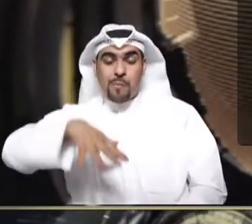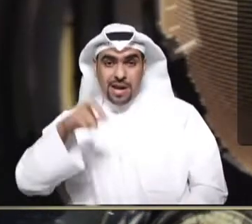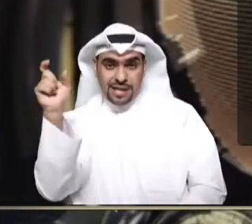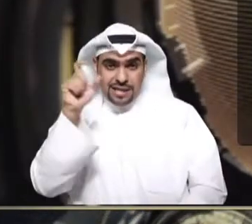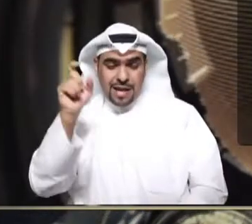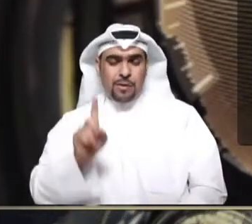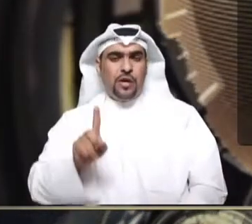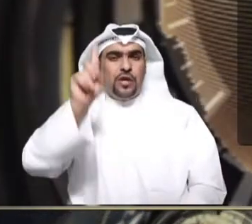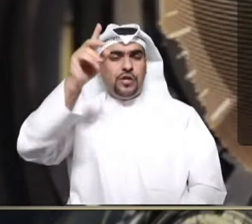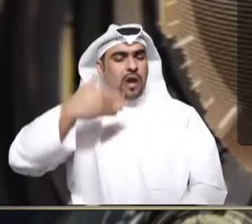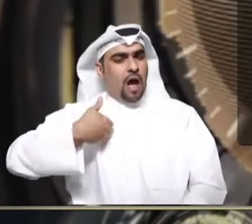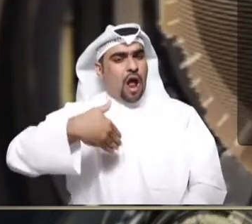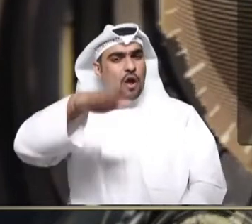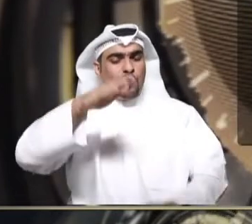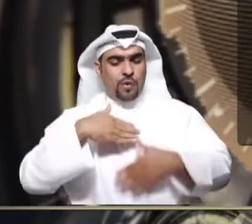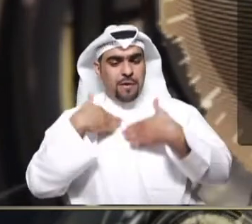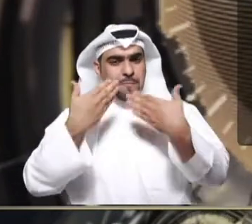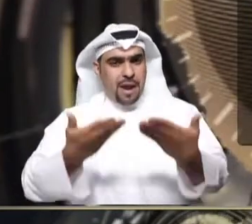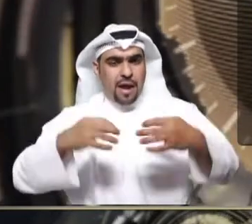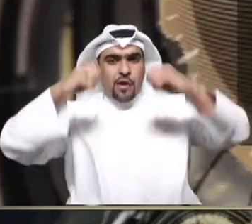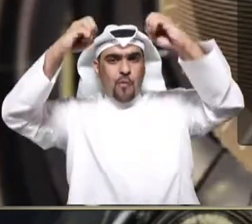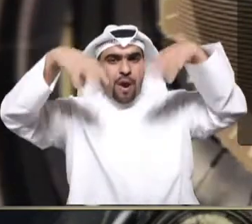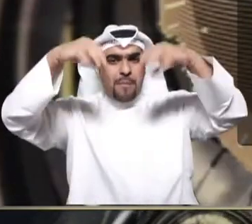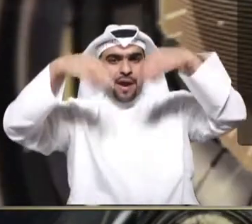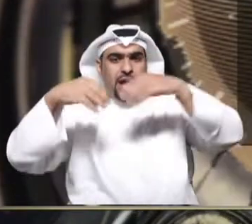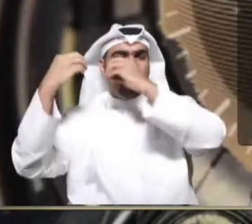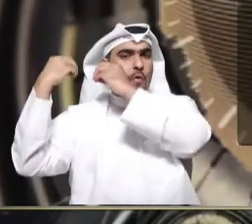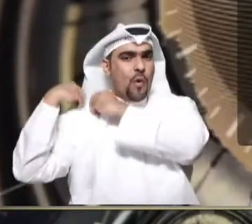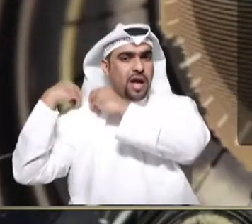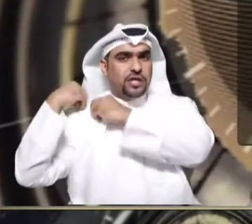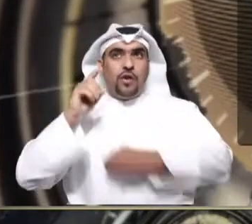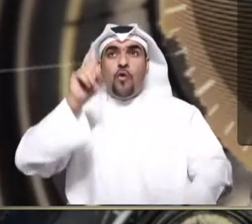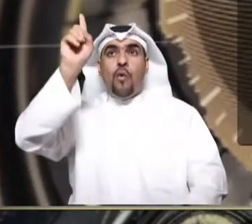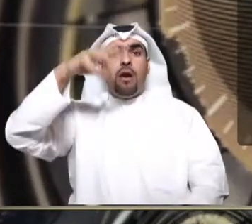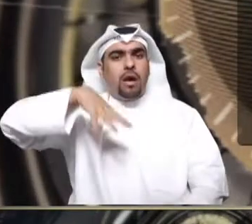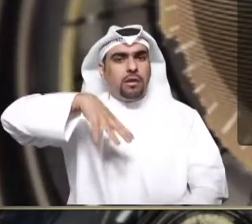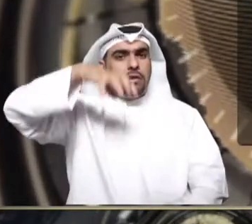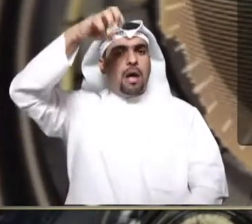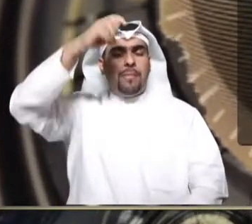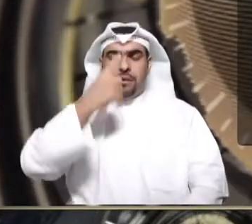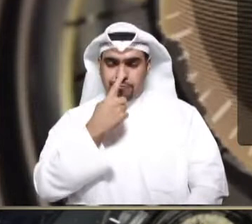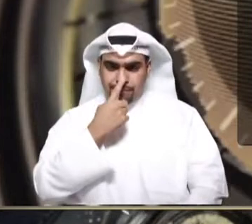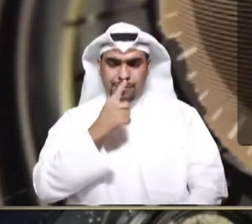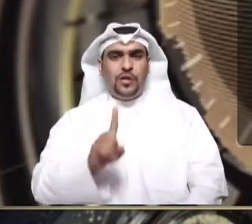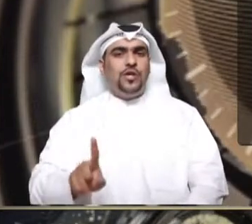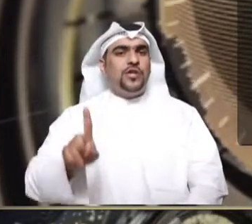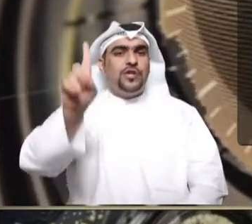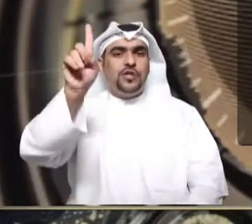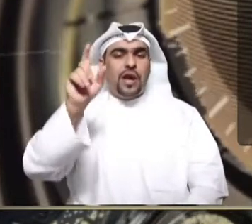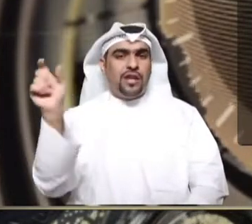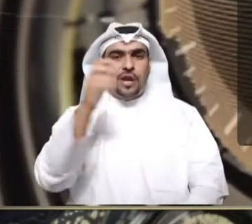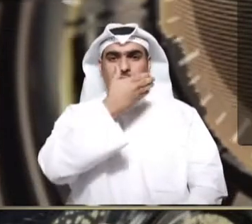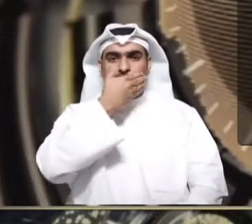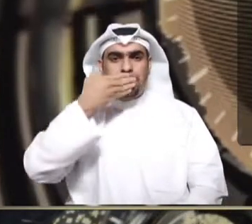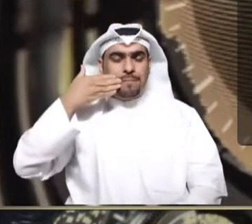الخير واليمن والبركات، وأن يتقبل صيام الجميع، وأن يديم على سموه رعاه الله موفور